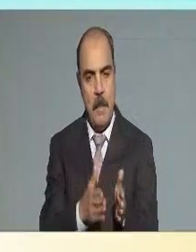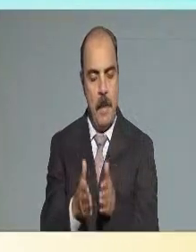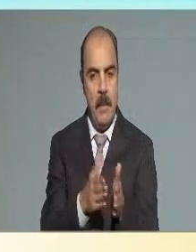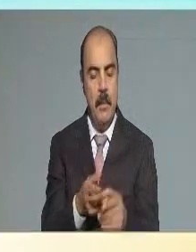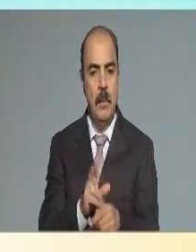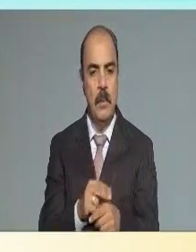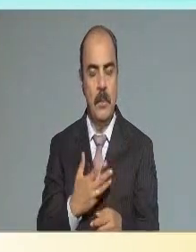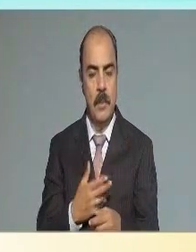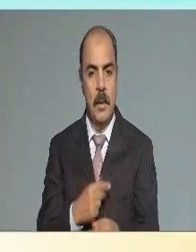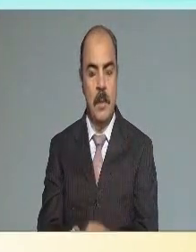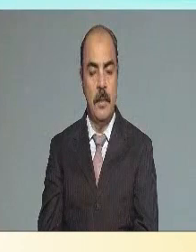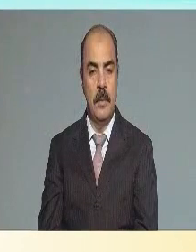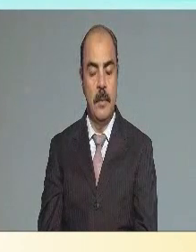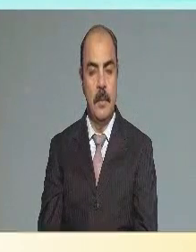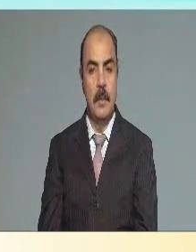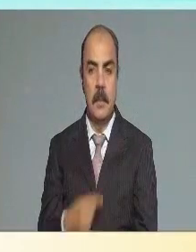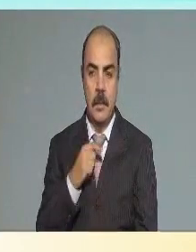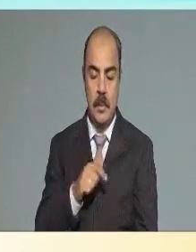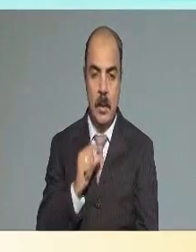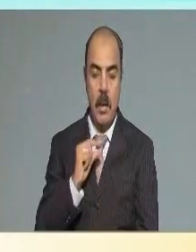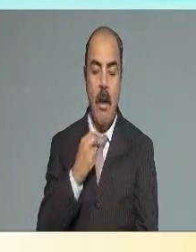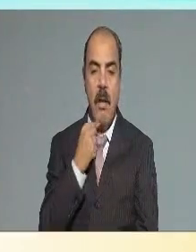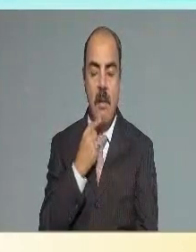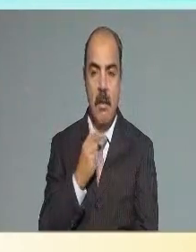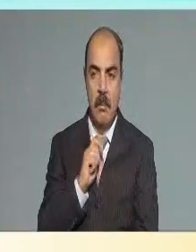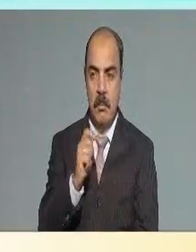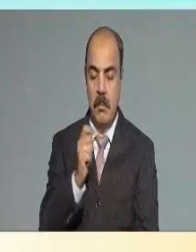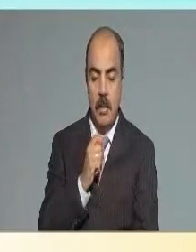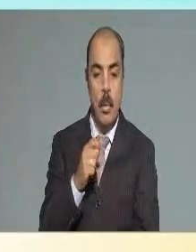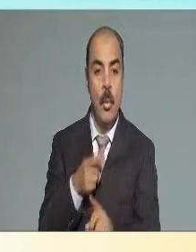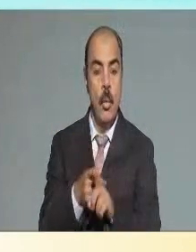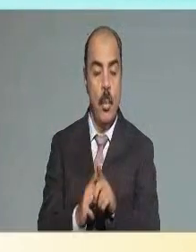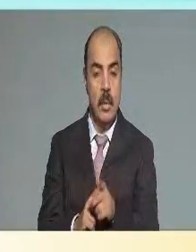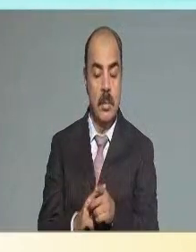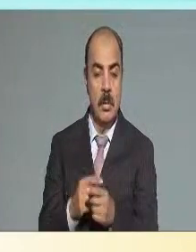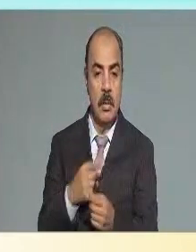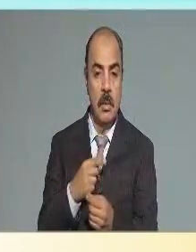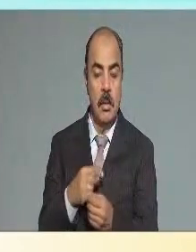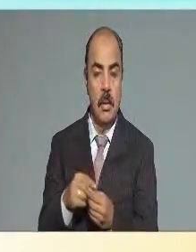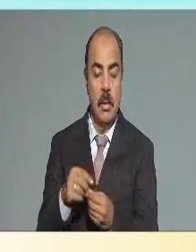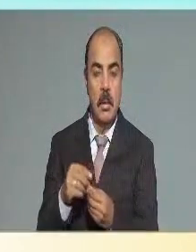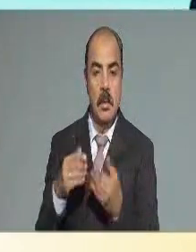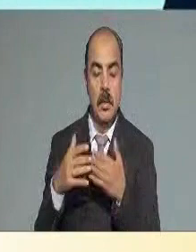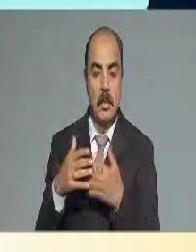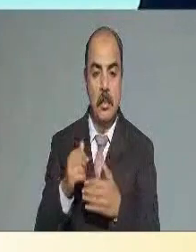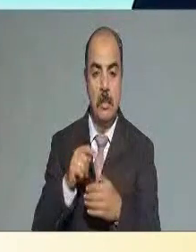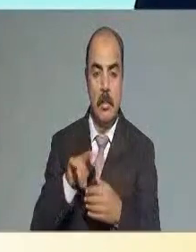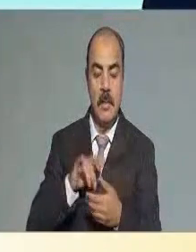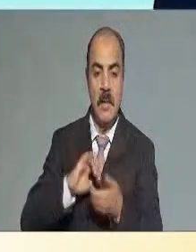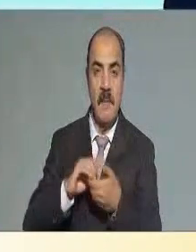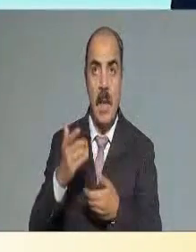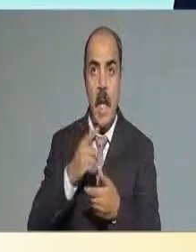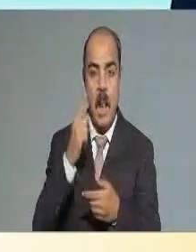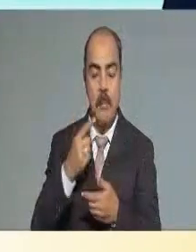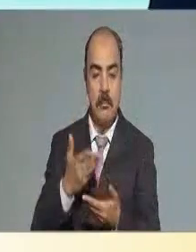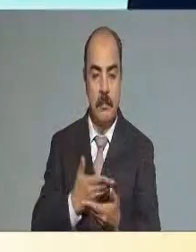أخرى. يسعدني أن أستضيف أيضا الدكتورة رانيا المشاط، وزيرة الاستثمار والتعاون الدولي. ست الوزيرة أهلا بحضرتك. أهلا بيك،